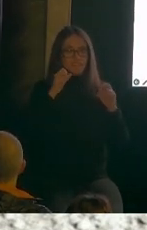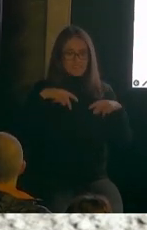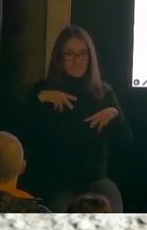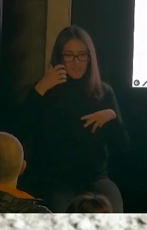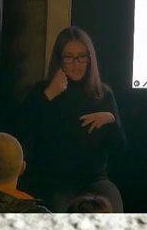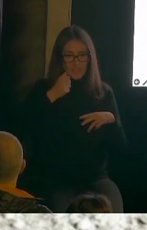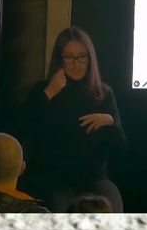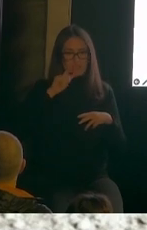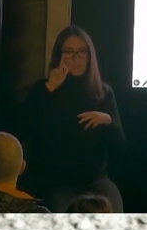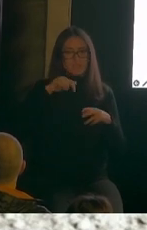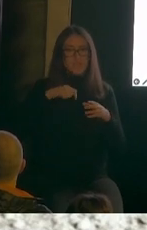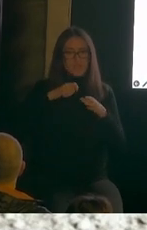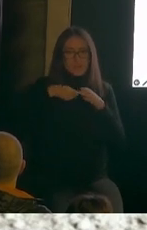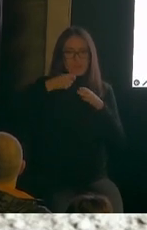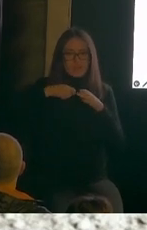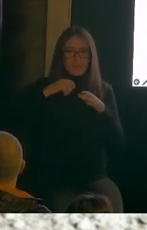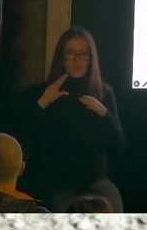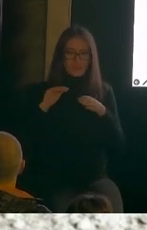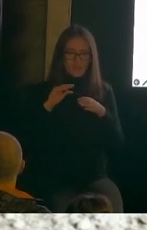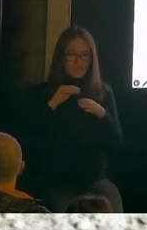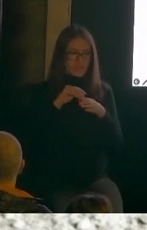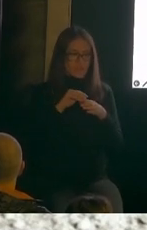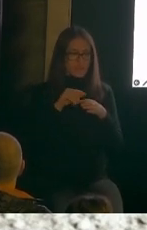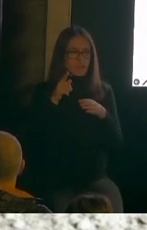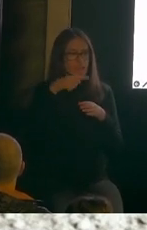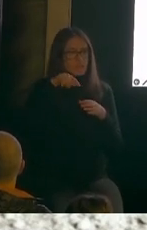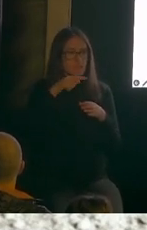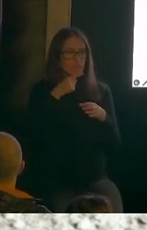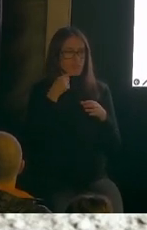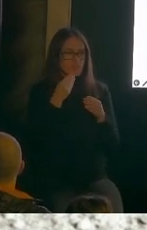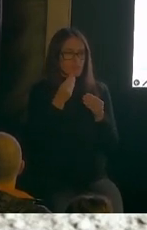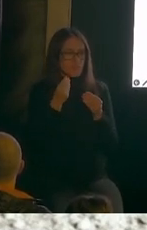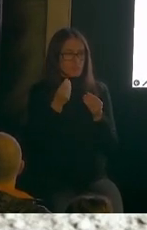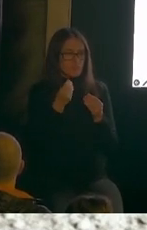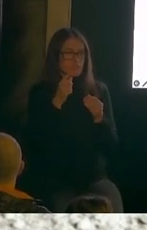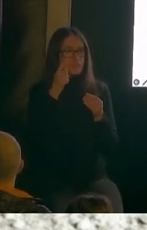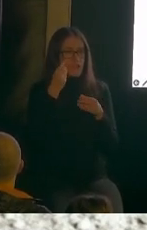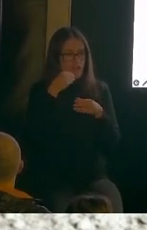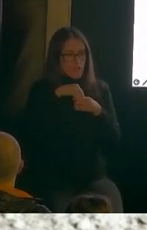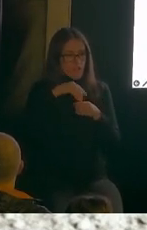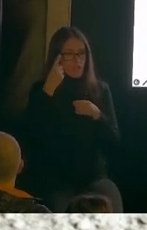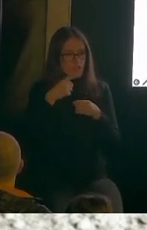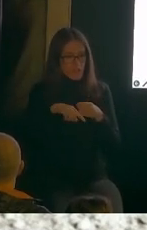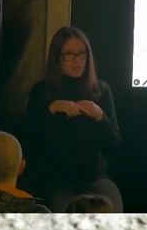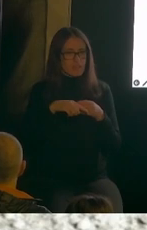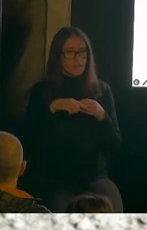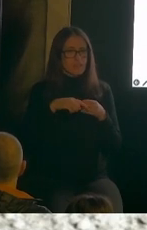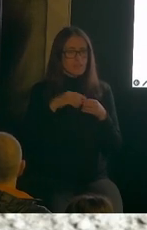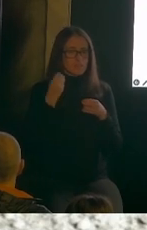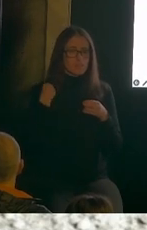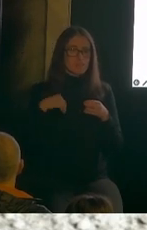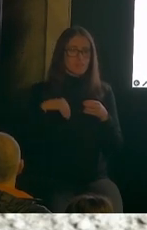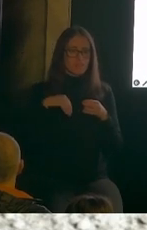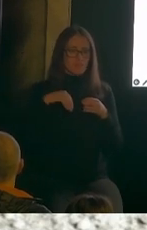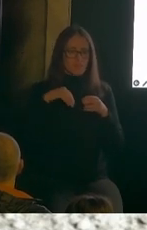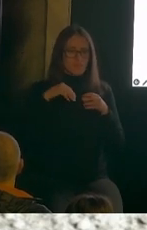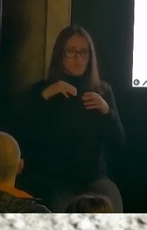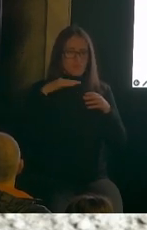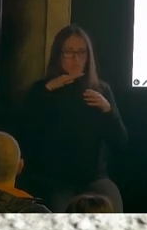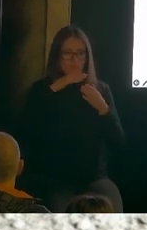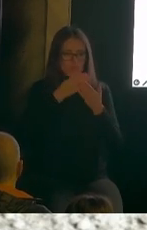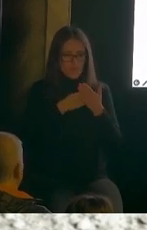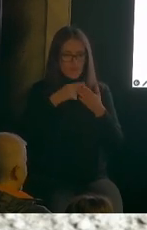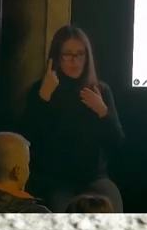de taronja. Aquí notareu els gustos del massapà també, no? Perquè el brioix, no? Que té la taronja